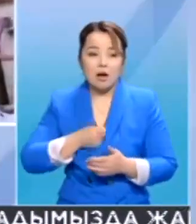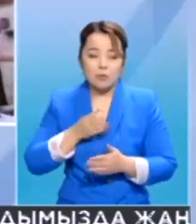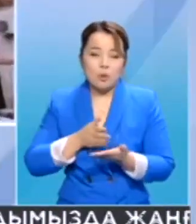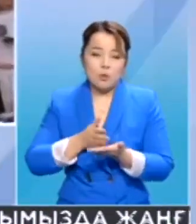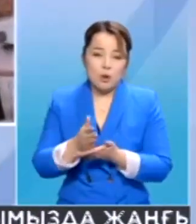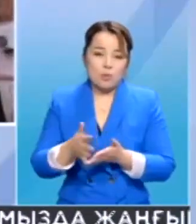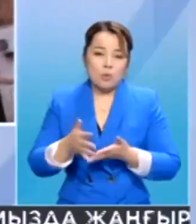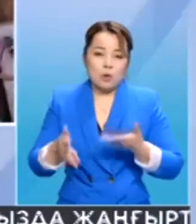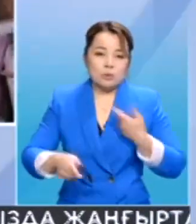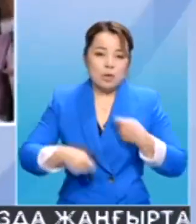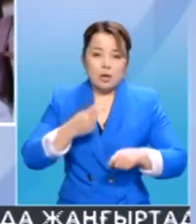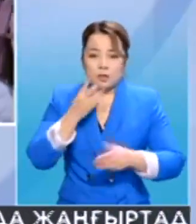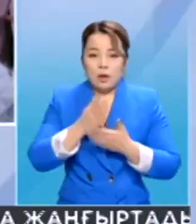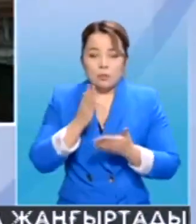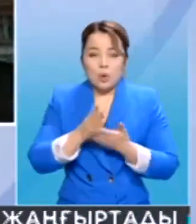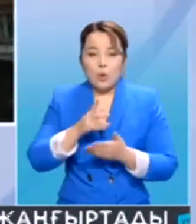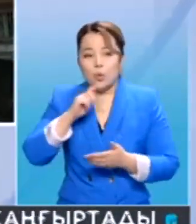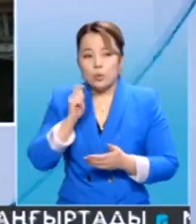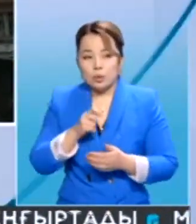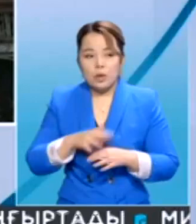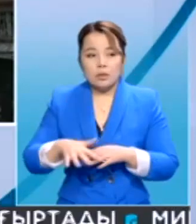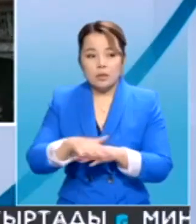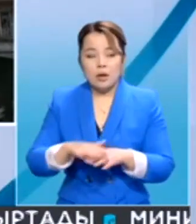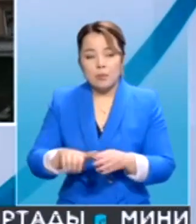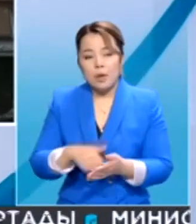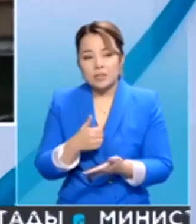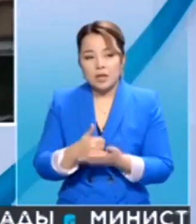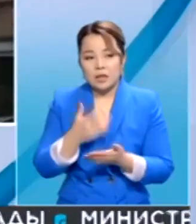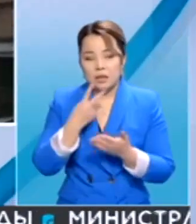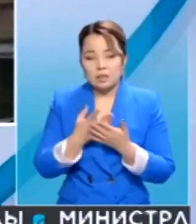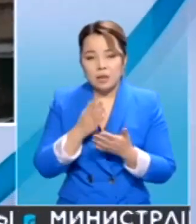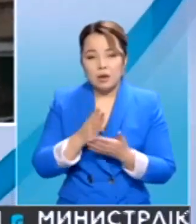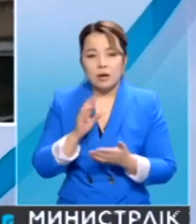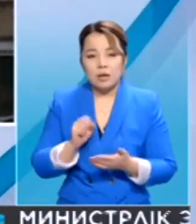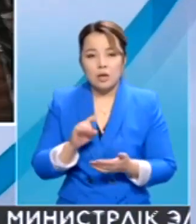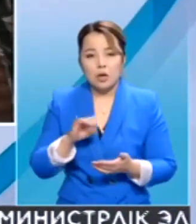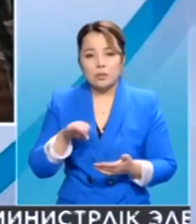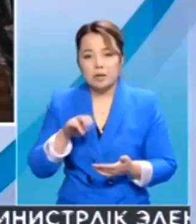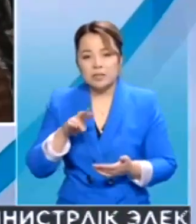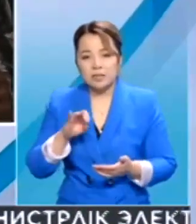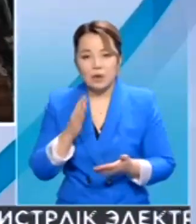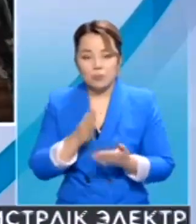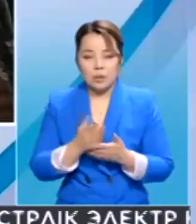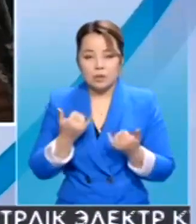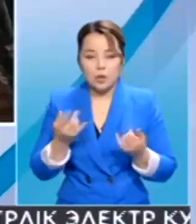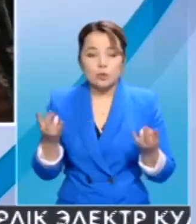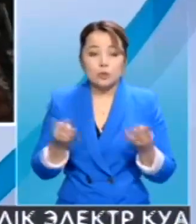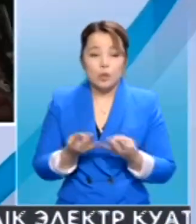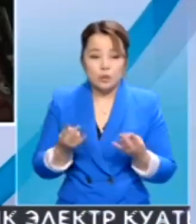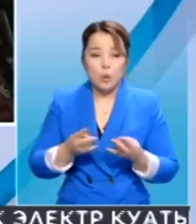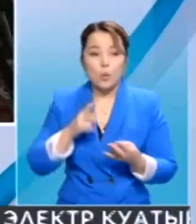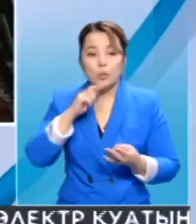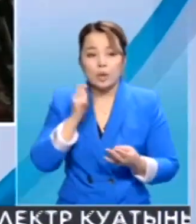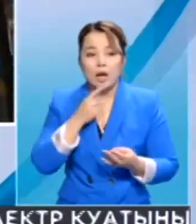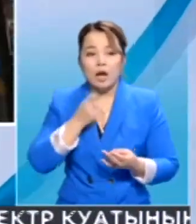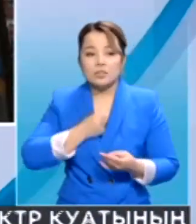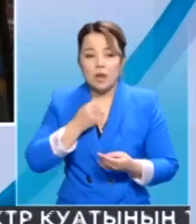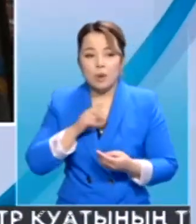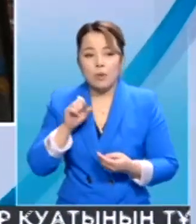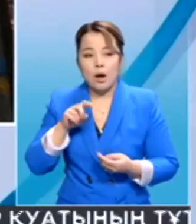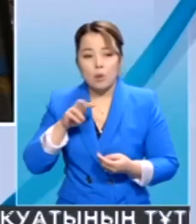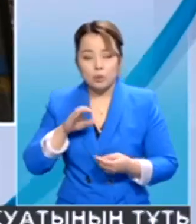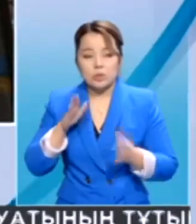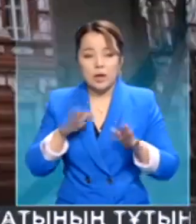үлкен шығынға ұшырап жатыр. Ал Украина басшысының кеңесшісі Александр Роднянский қажет болған жағдайда Украина әскері